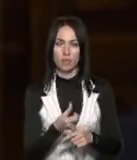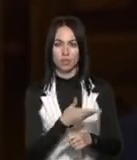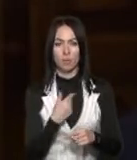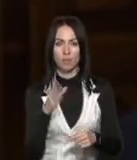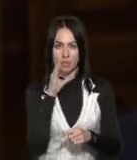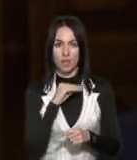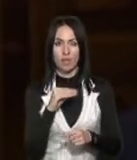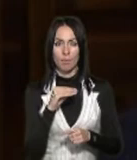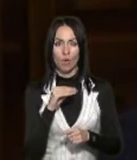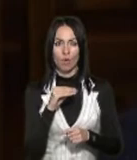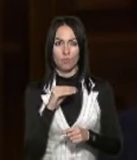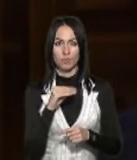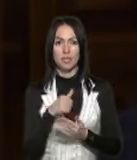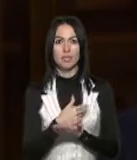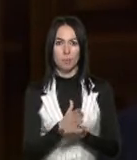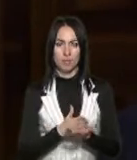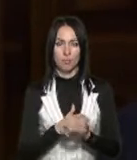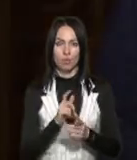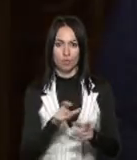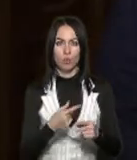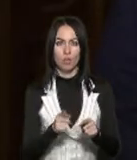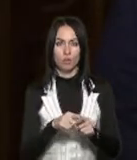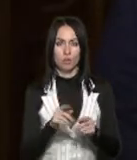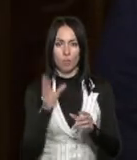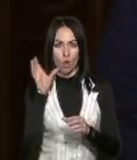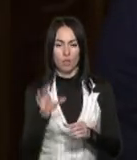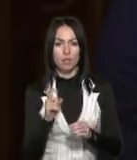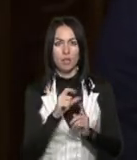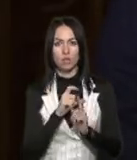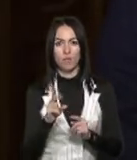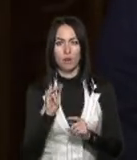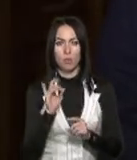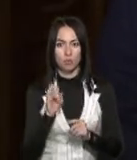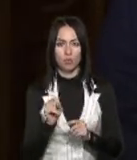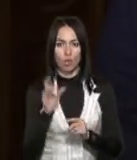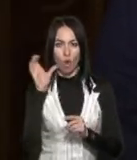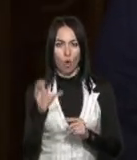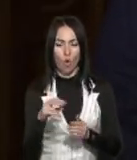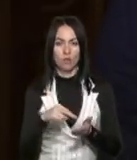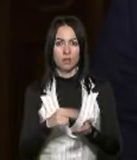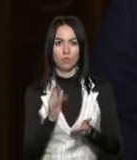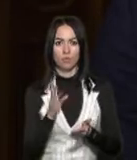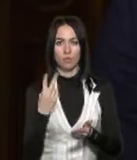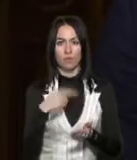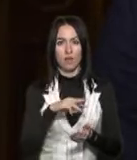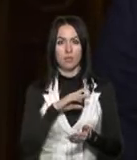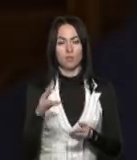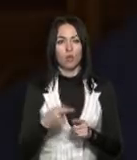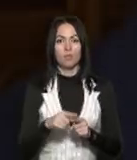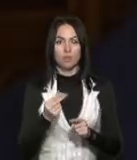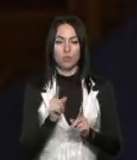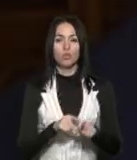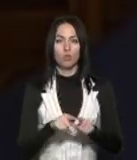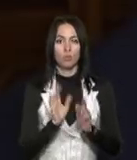встигнемо забезпечити людей цими котлами. З словами Кучера, котли обійдуться у майже 20 мільйонів. Ці гроші також